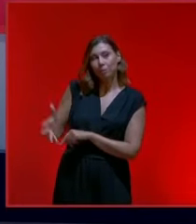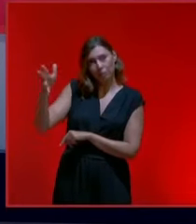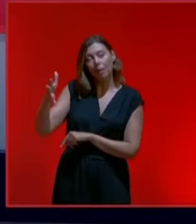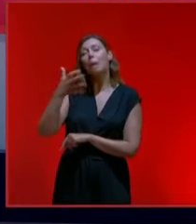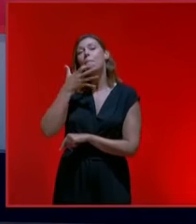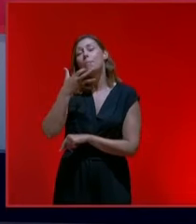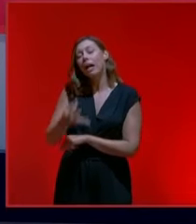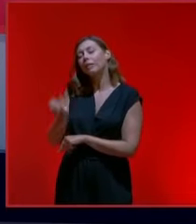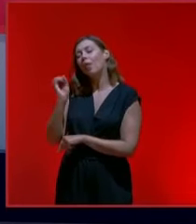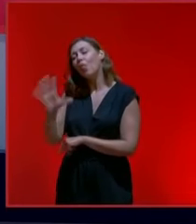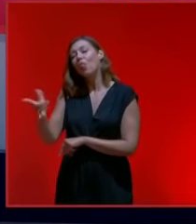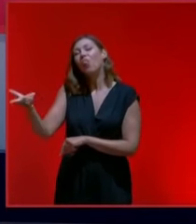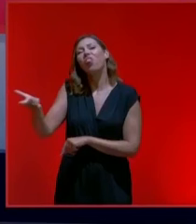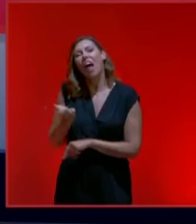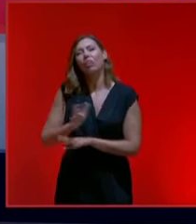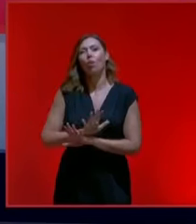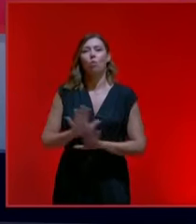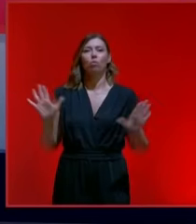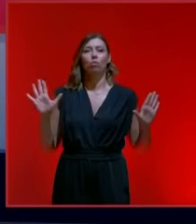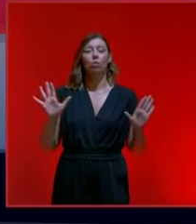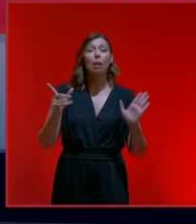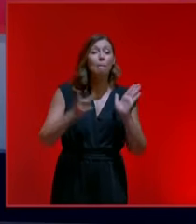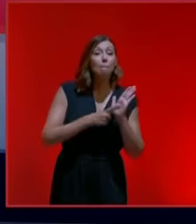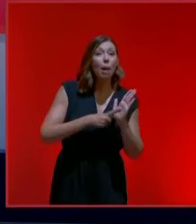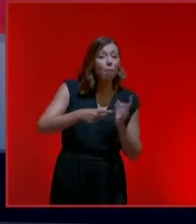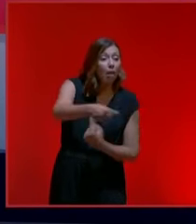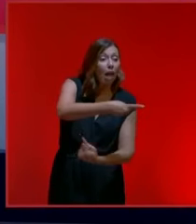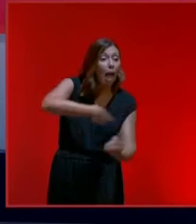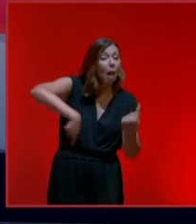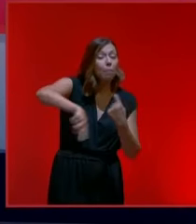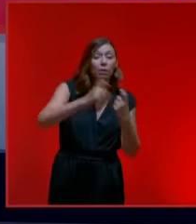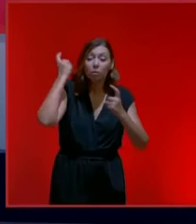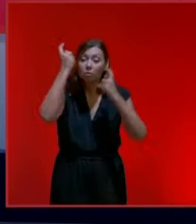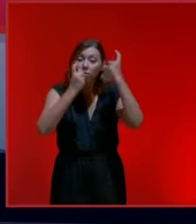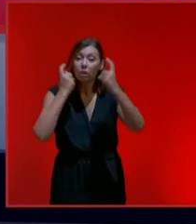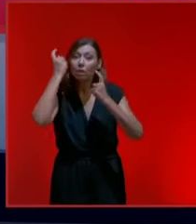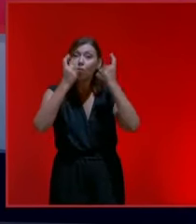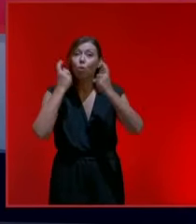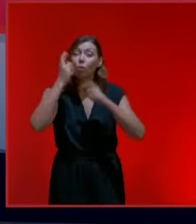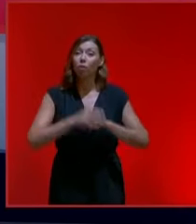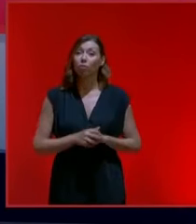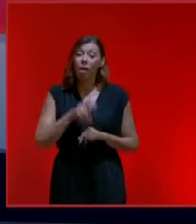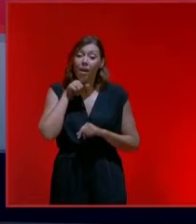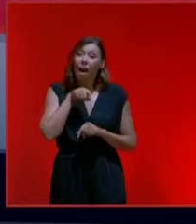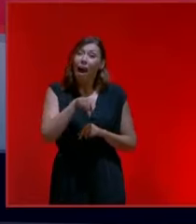ώρα να κοιταχτούμε στα μάτια και να αναρωτηθούμε. Το αξιοποιήσαμε αυτό το